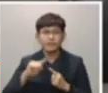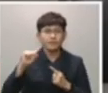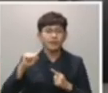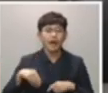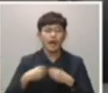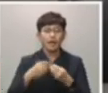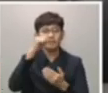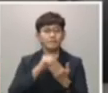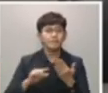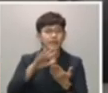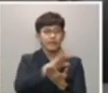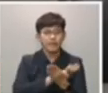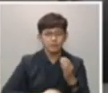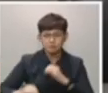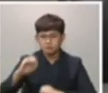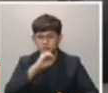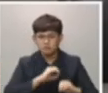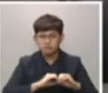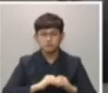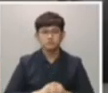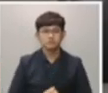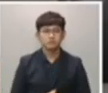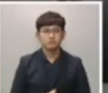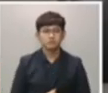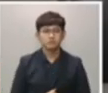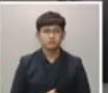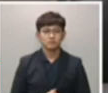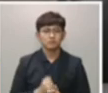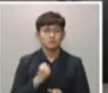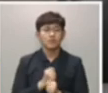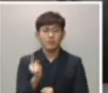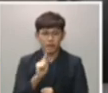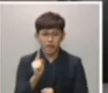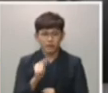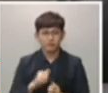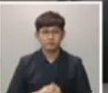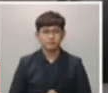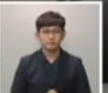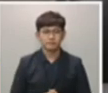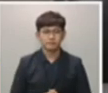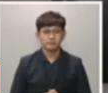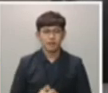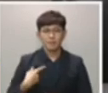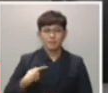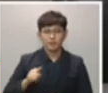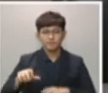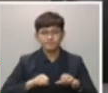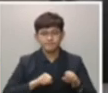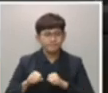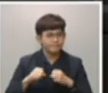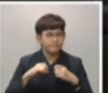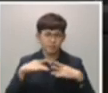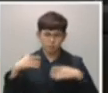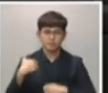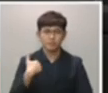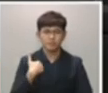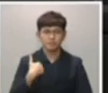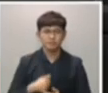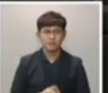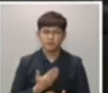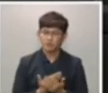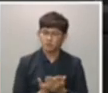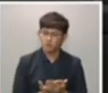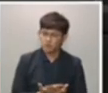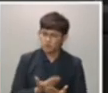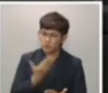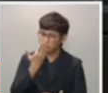ศและประชาชนส่วนรวมมีการกระทำอันเป็นการขัดกันแห่งผลประโยชน์มีพฤติการร่ำรวยผิดปกติทุ